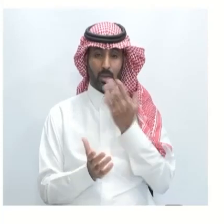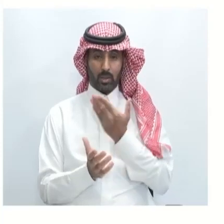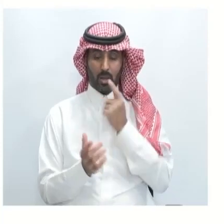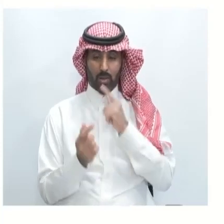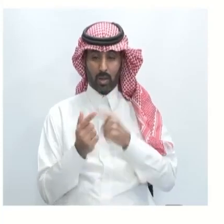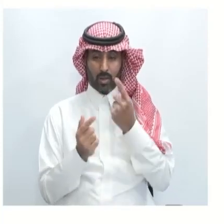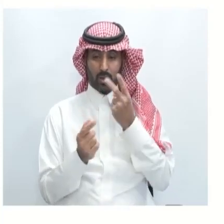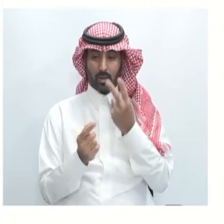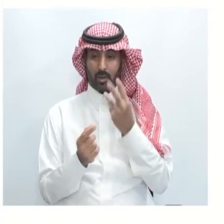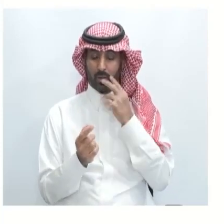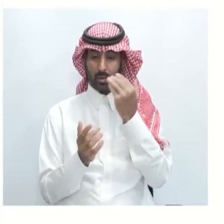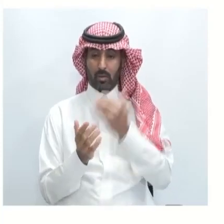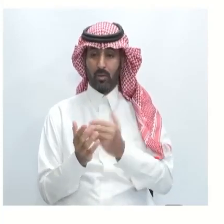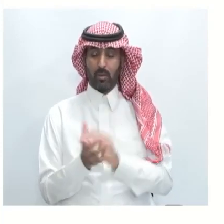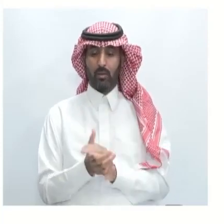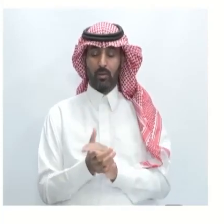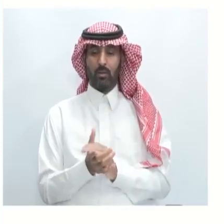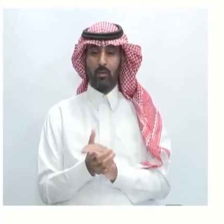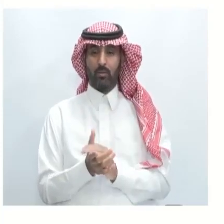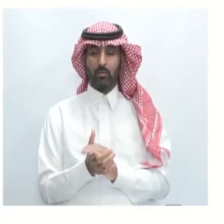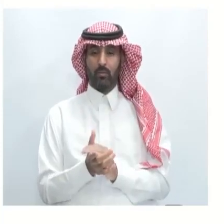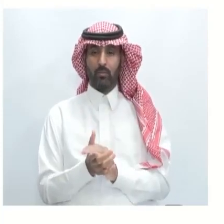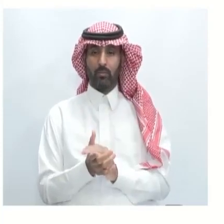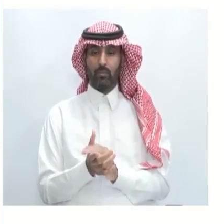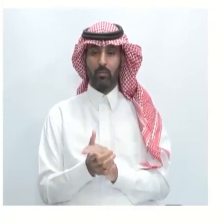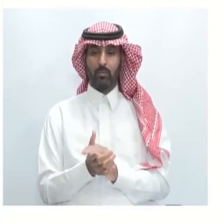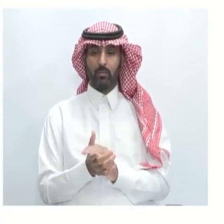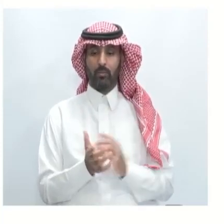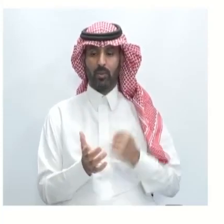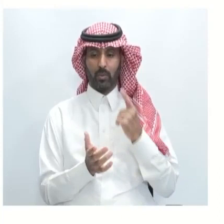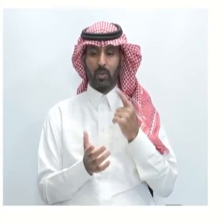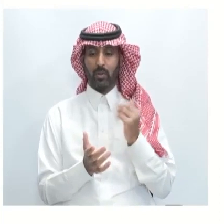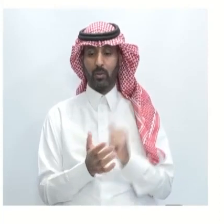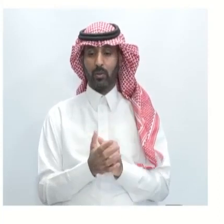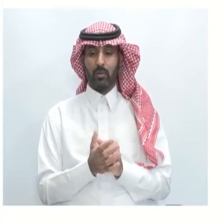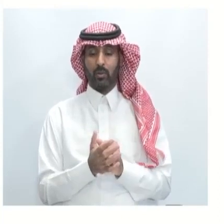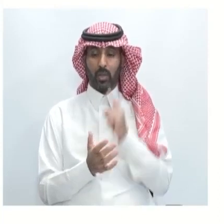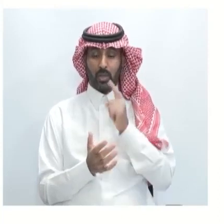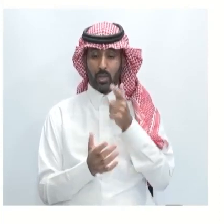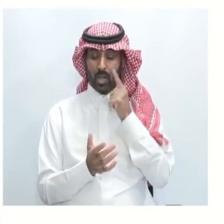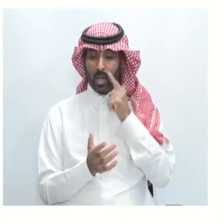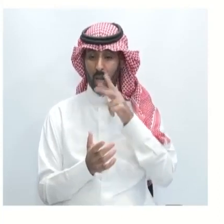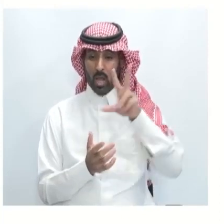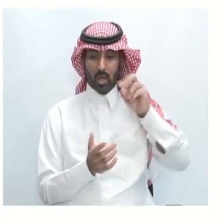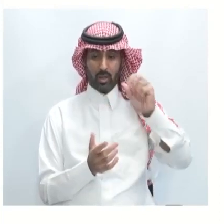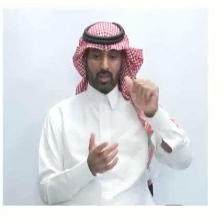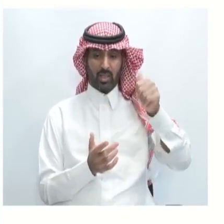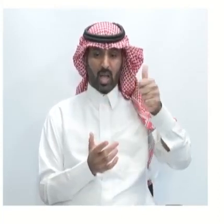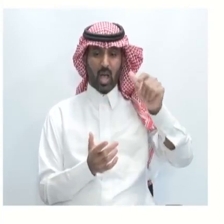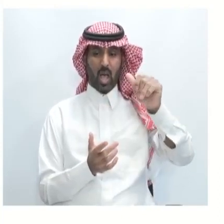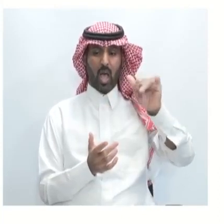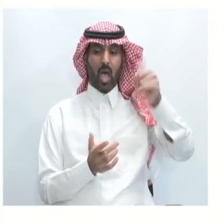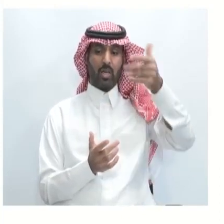ثلاثه دعونا نقرا بتمعن بسم الله نبدا ان للقياس اربعه